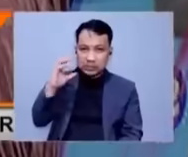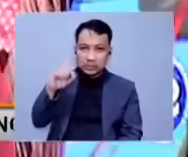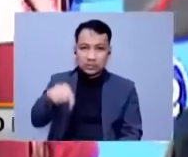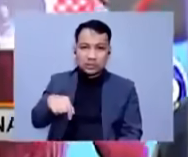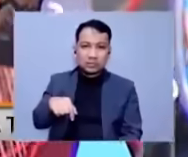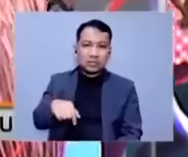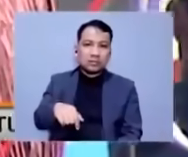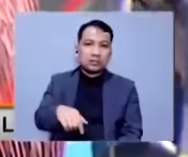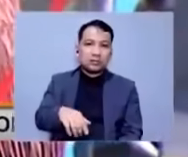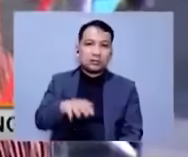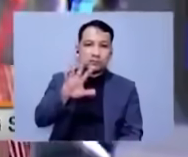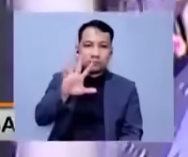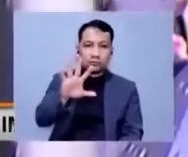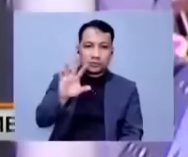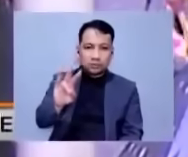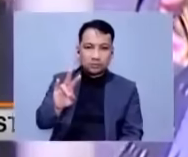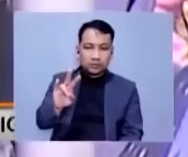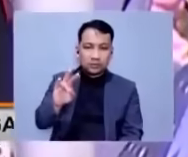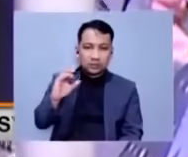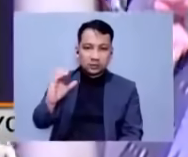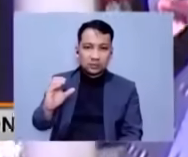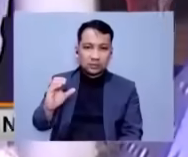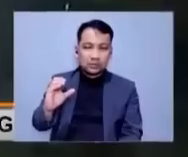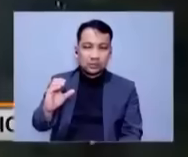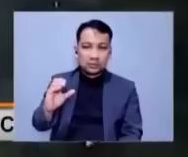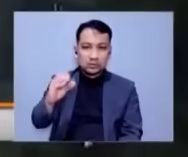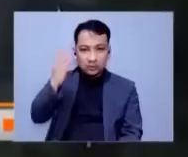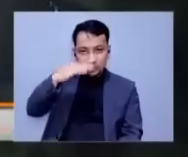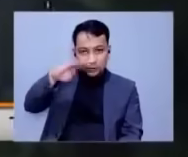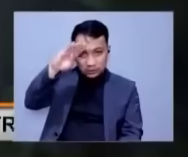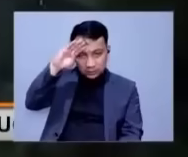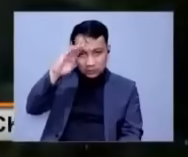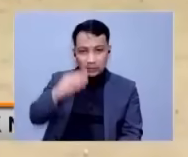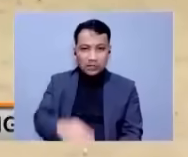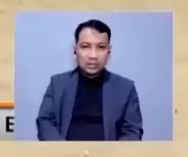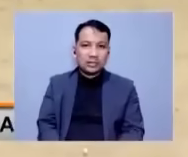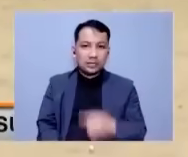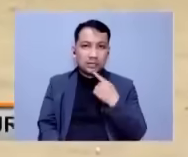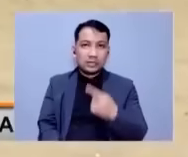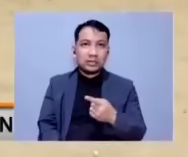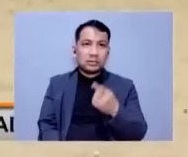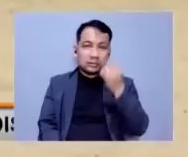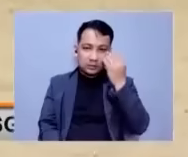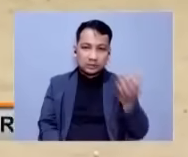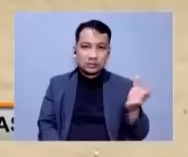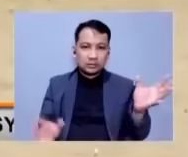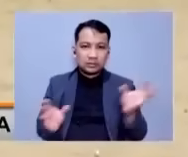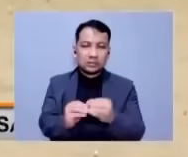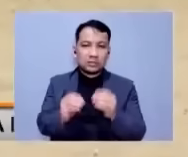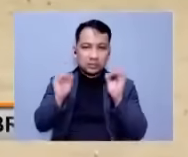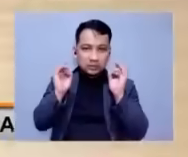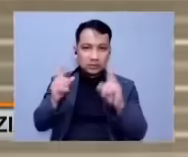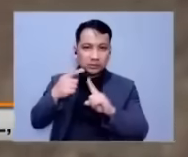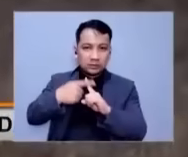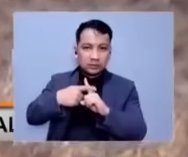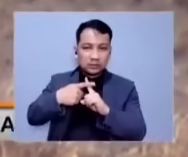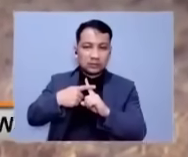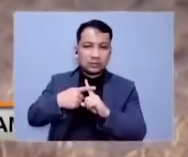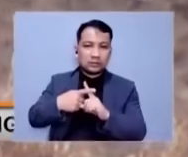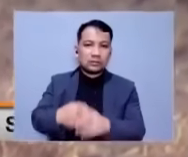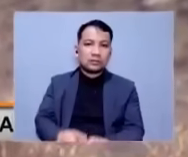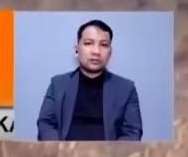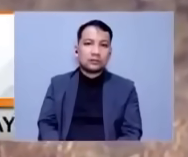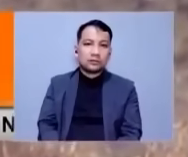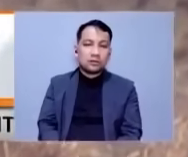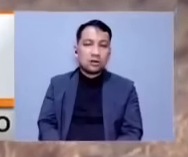na umabot sa 47 degrees Celsius sa Sangli Point sa Cavite. Ayon sa PAGASA, nasa danger level ng ganitong init na